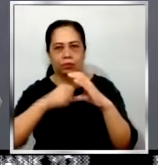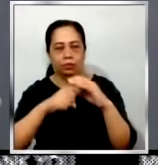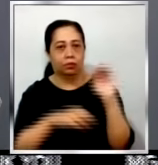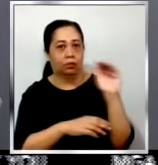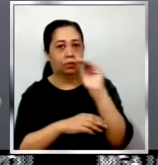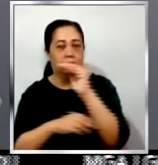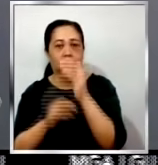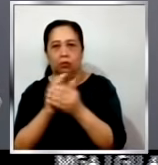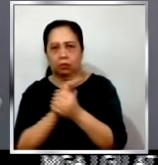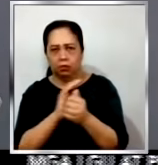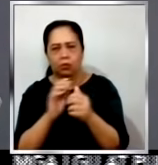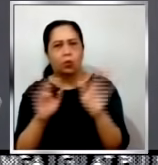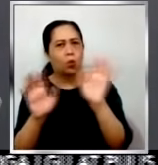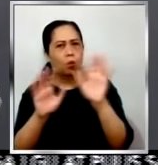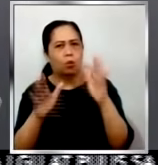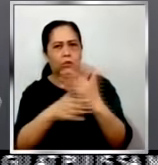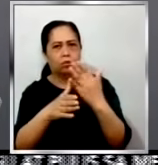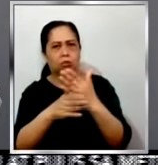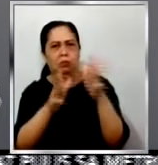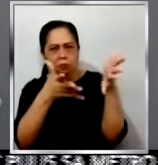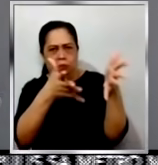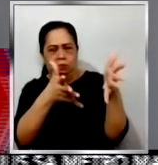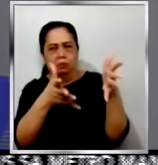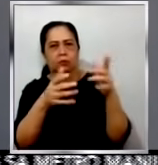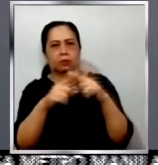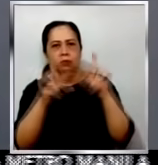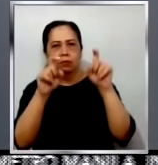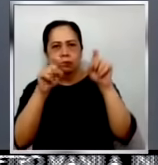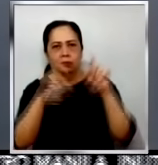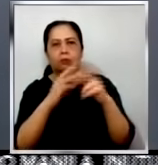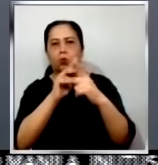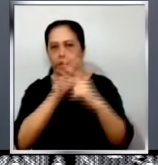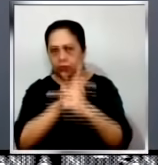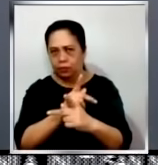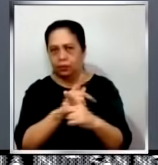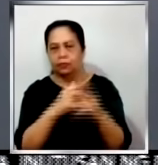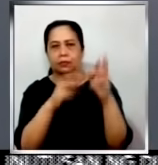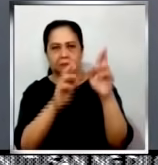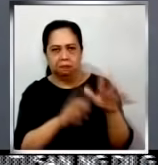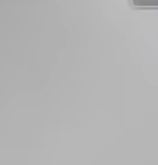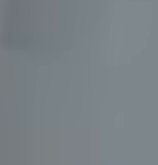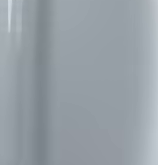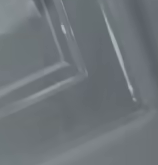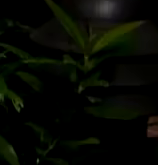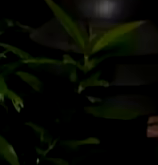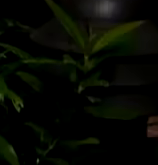huwag gambalain ang mga butanding at dapat protektahan ang mga ito.